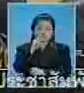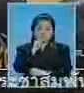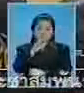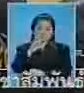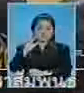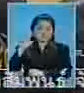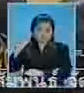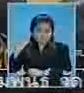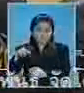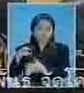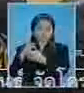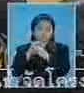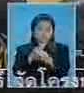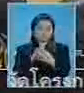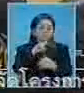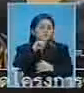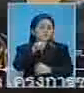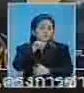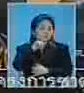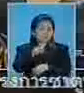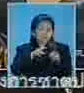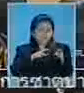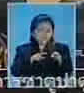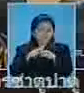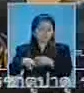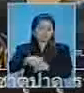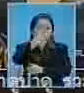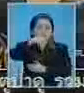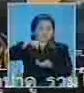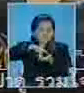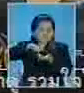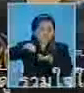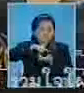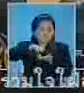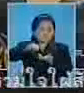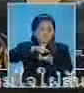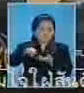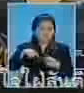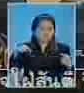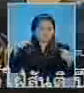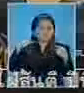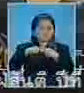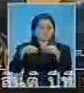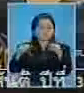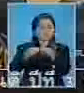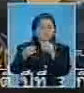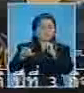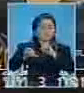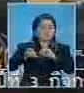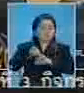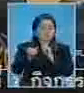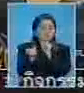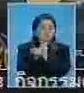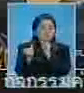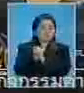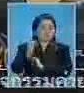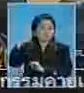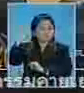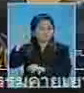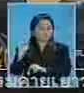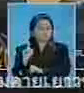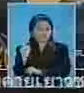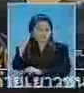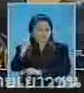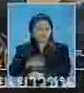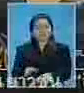ว่าในส่วนของการส่งข้อความ SMS นั้นเป็นการเอื้อต่อบริษัทเอกชนหรือไม่นะครับสั้นๆก็คือทางปปช.